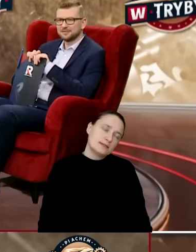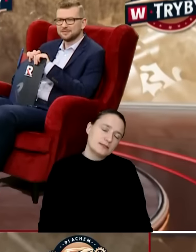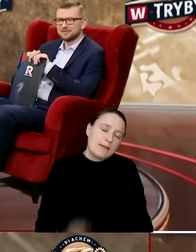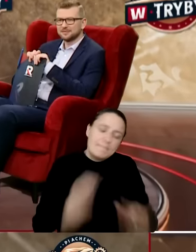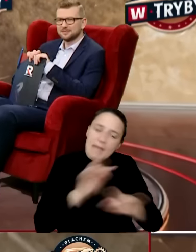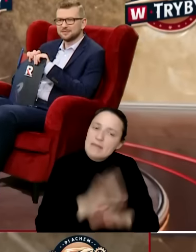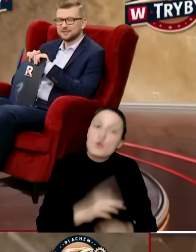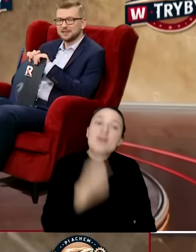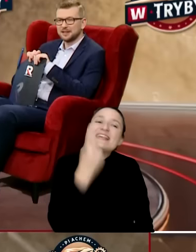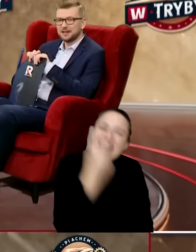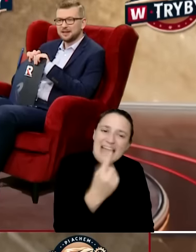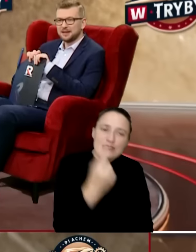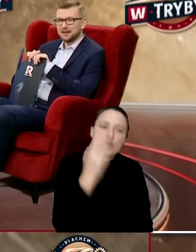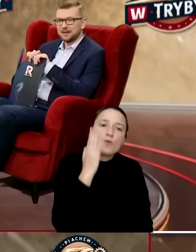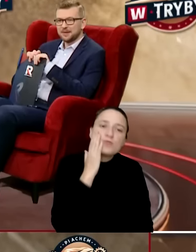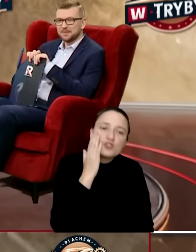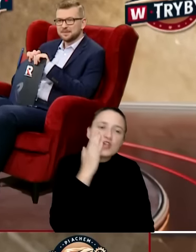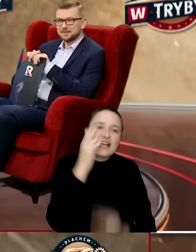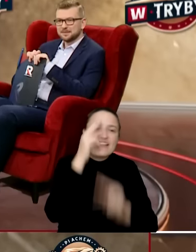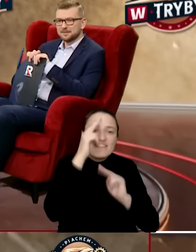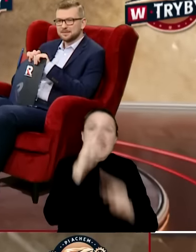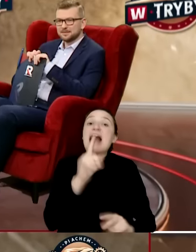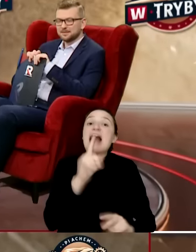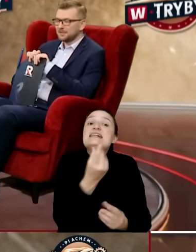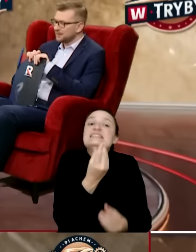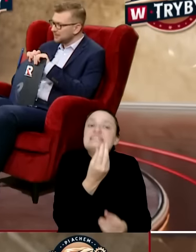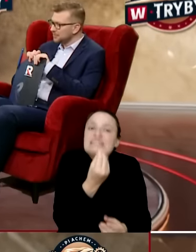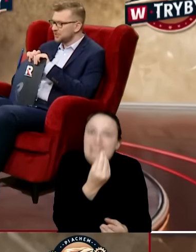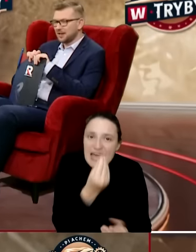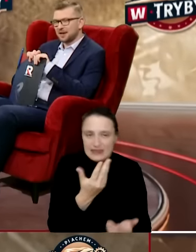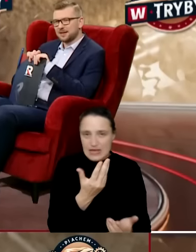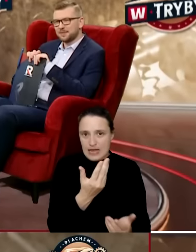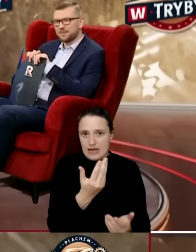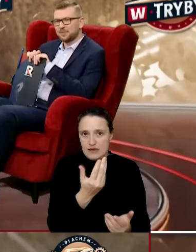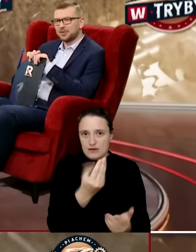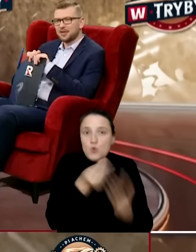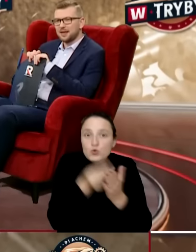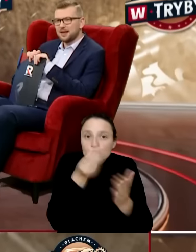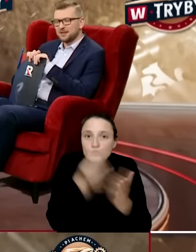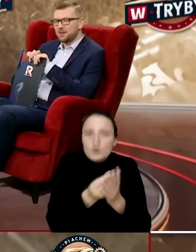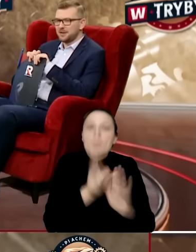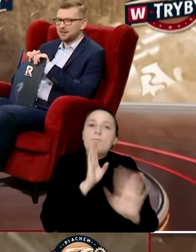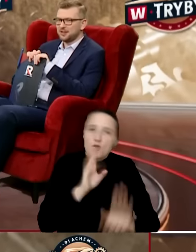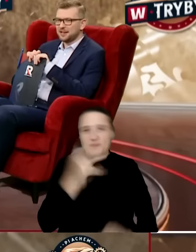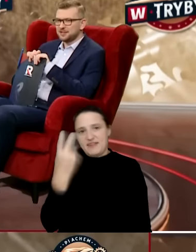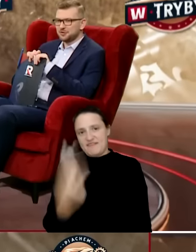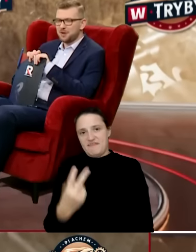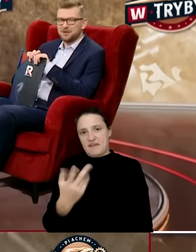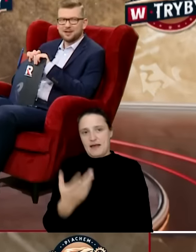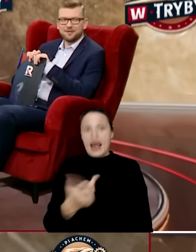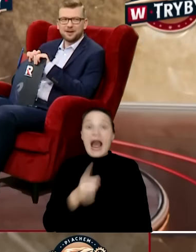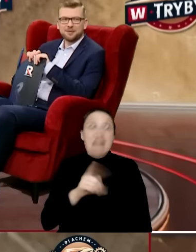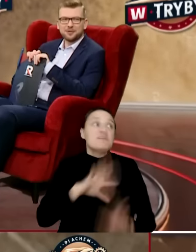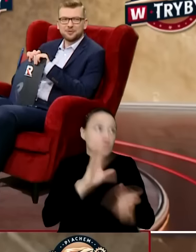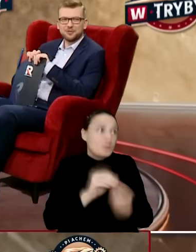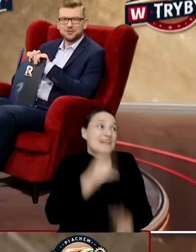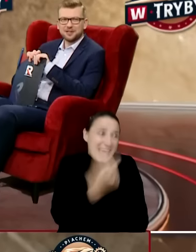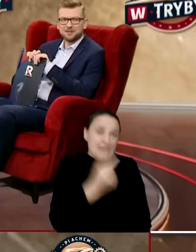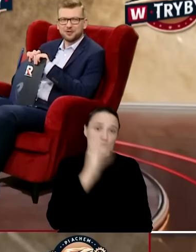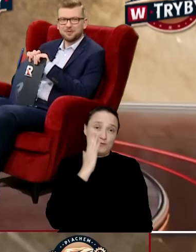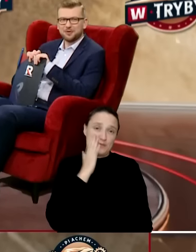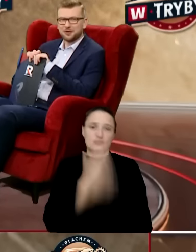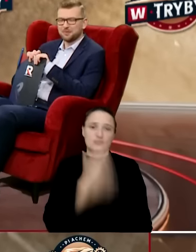wynajęte mieszkanie. Tylko cena za nie jest jak za 2. No, może tak. Jedno mieszkanie. Dobra, to teraz już mamy ten fragment,